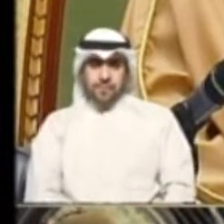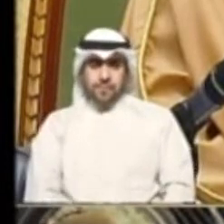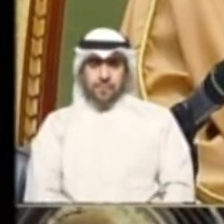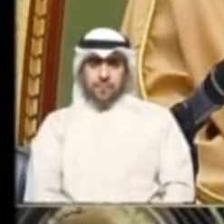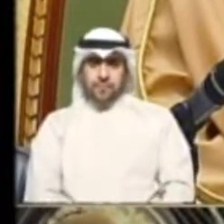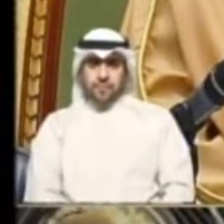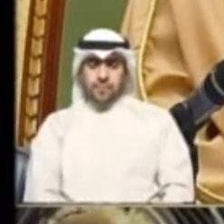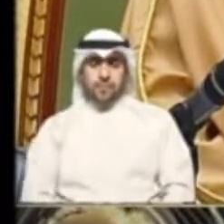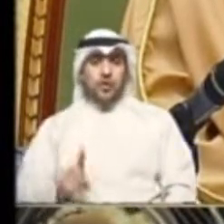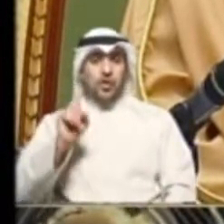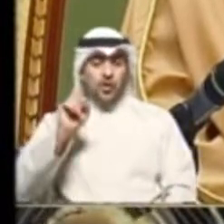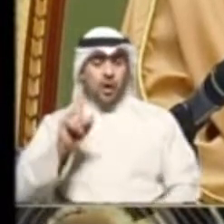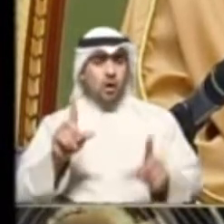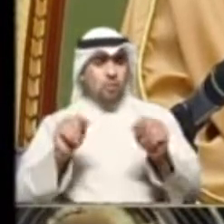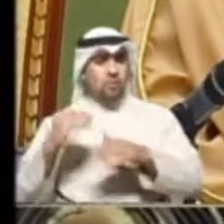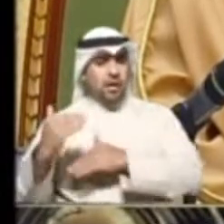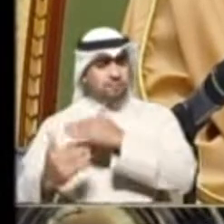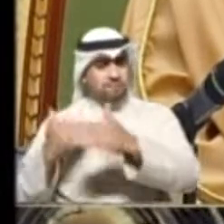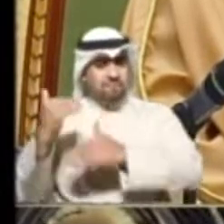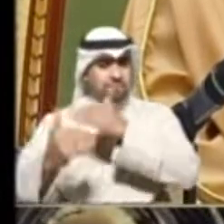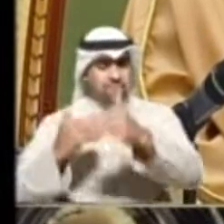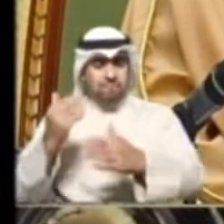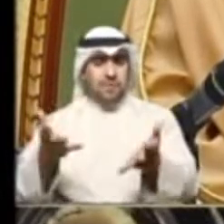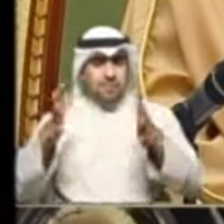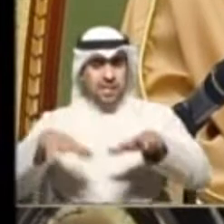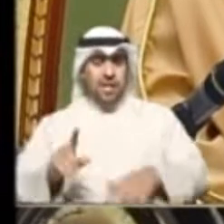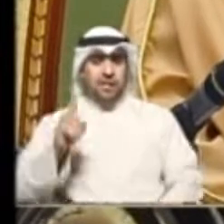من احسن الى احسن.